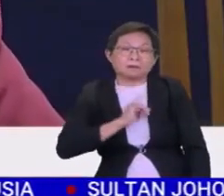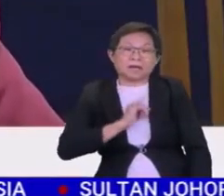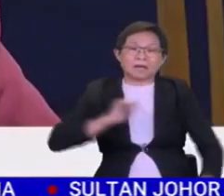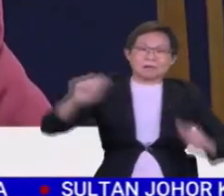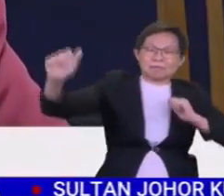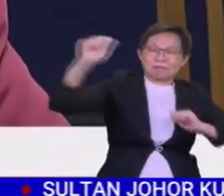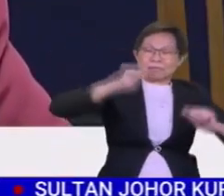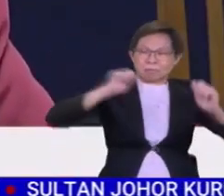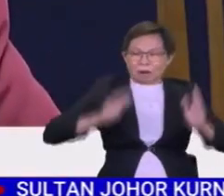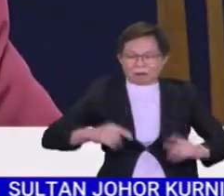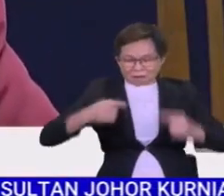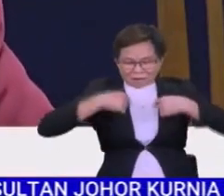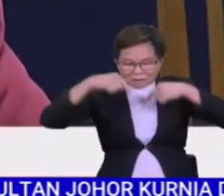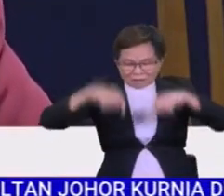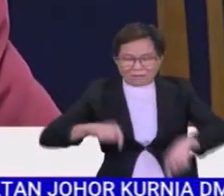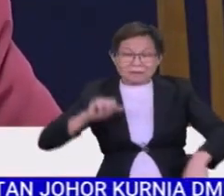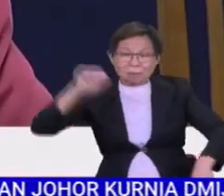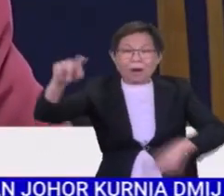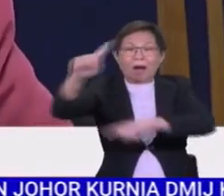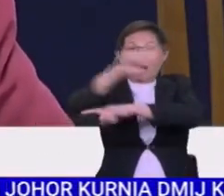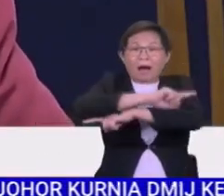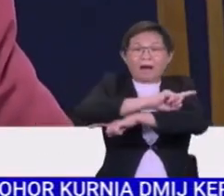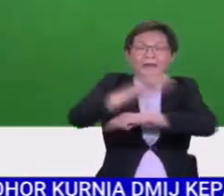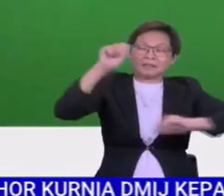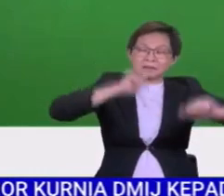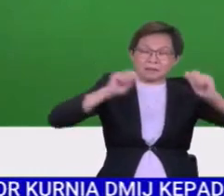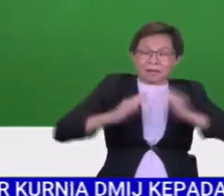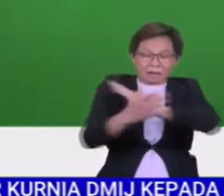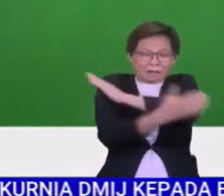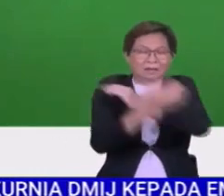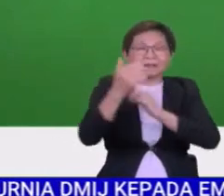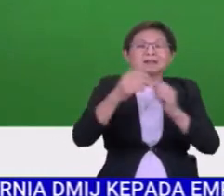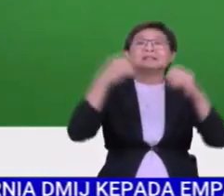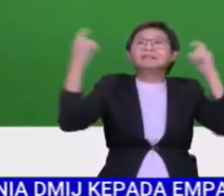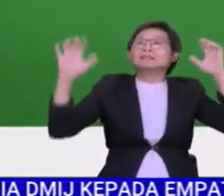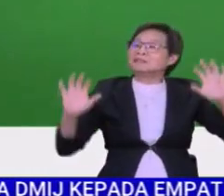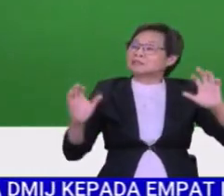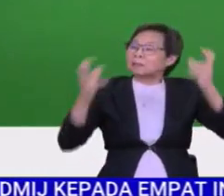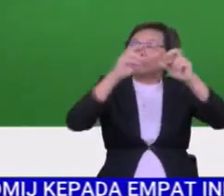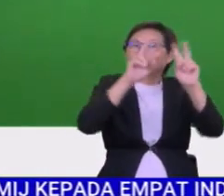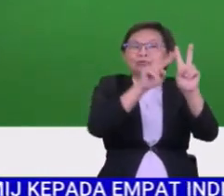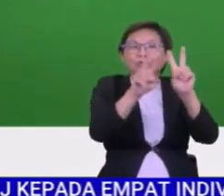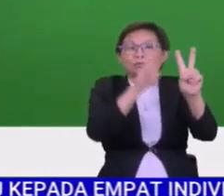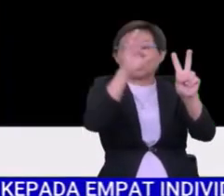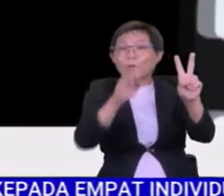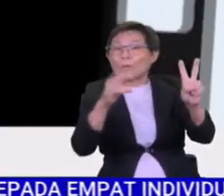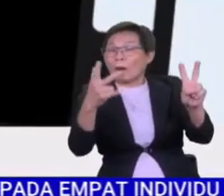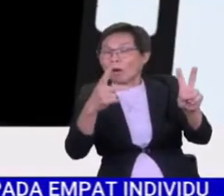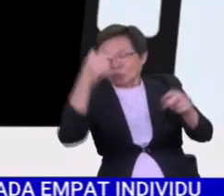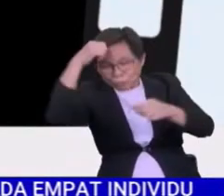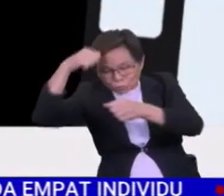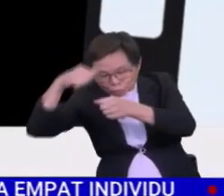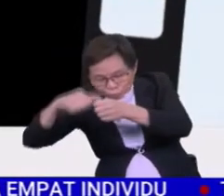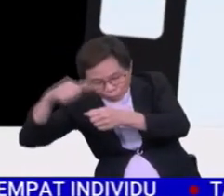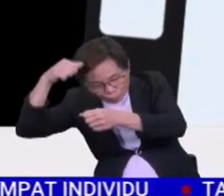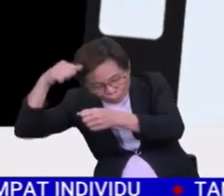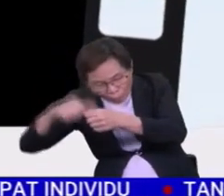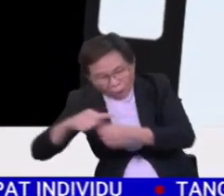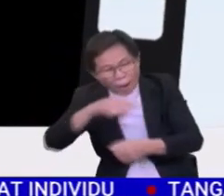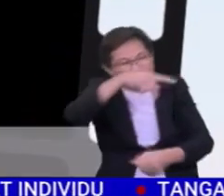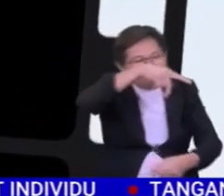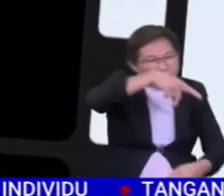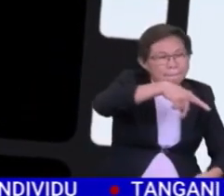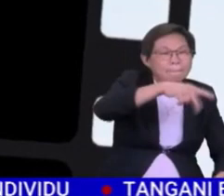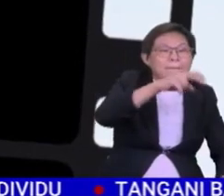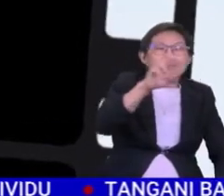seni di Sabah ini hari seniman negara disambut 22 Mac setiap tahun untuk memperingati seniman Agung negara